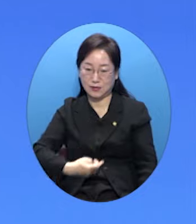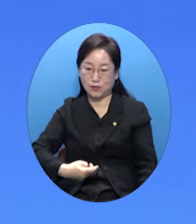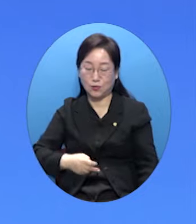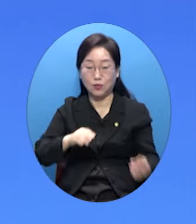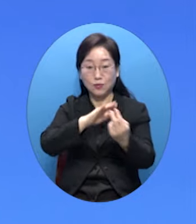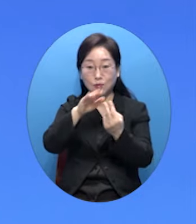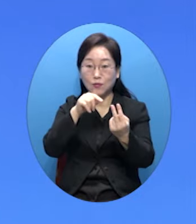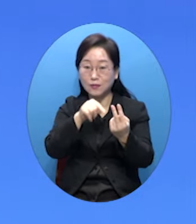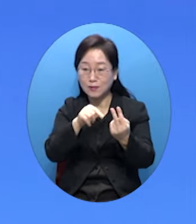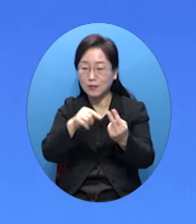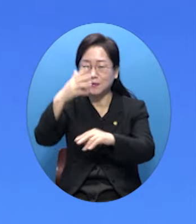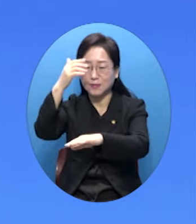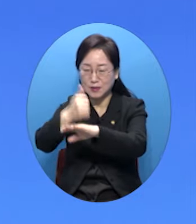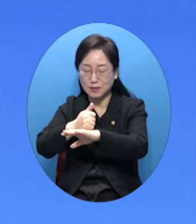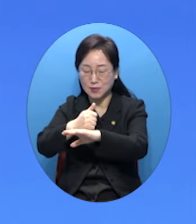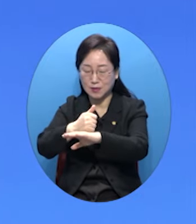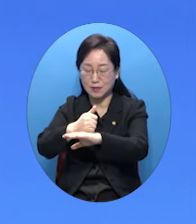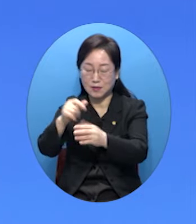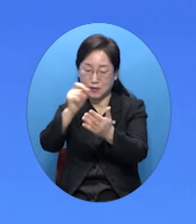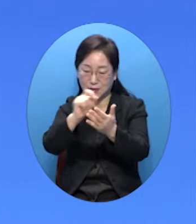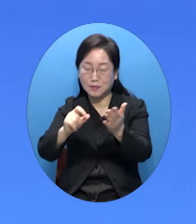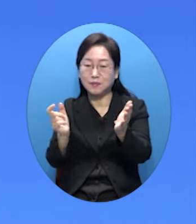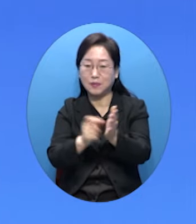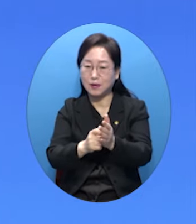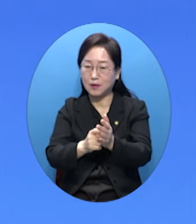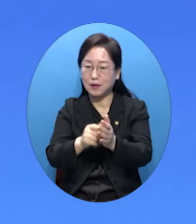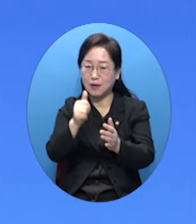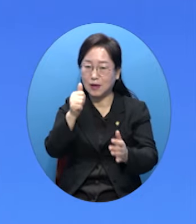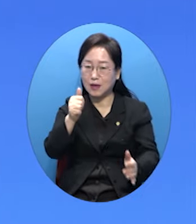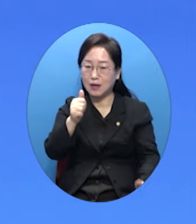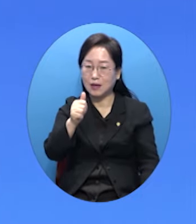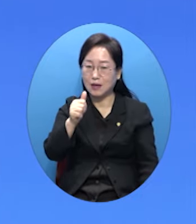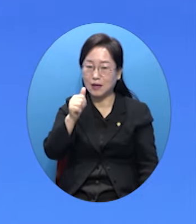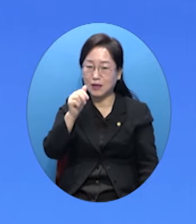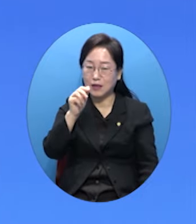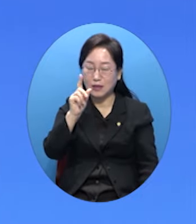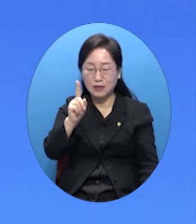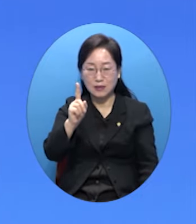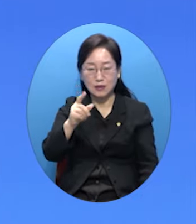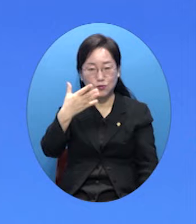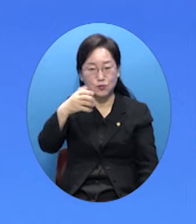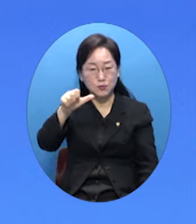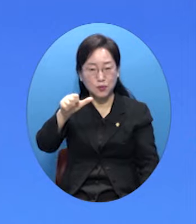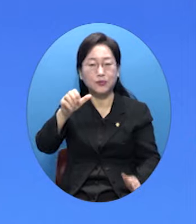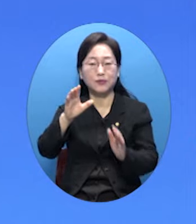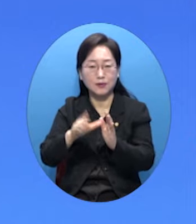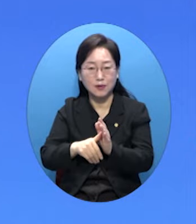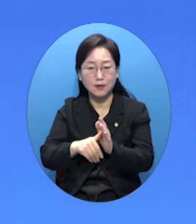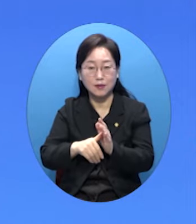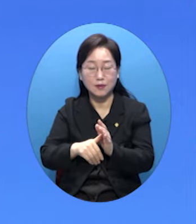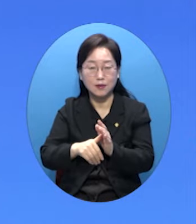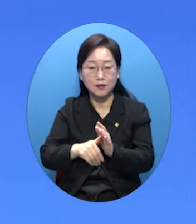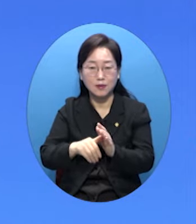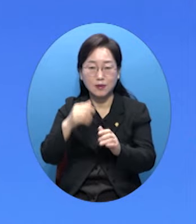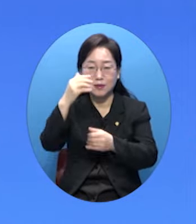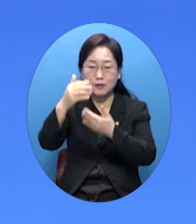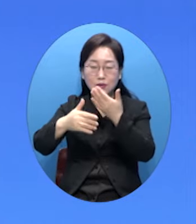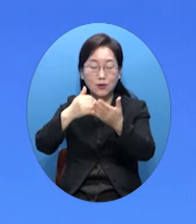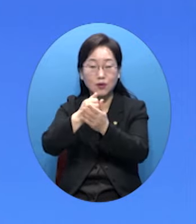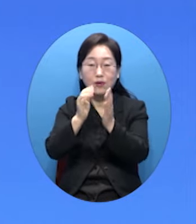마지막으로 기록한 것인데 AD 한 95년 전쯤 그러니까 이 성경